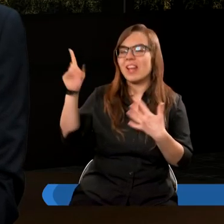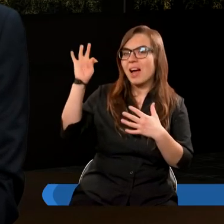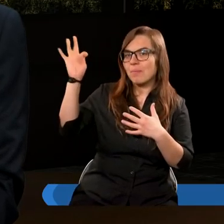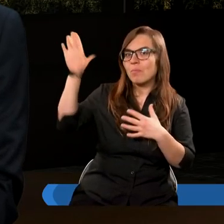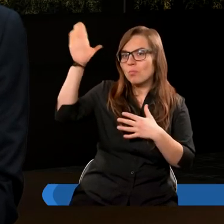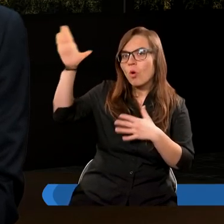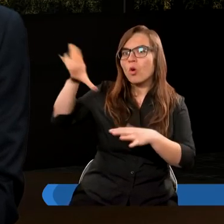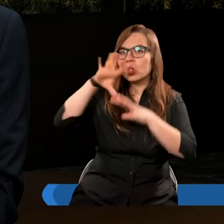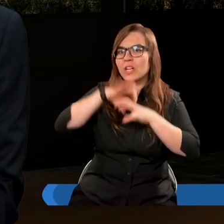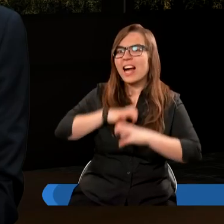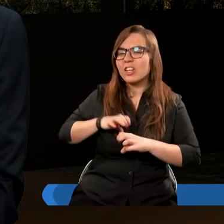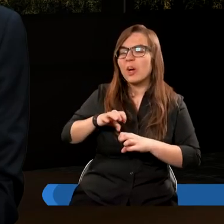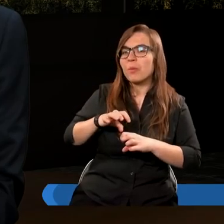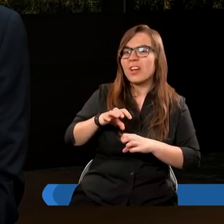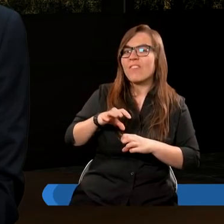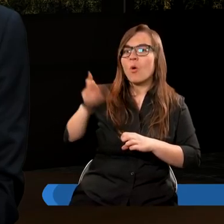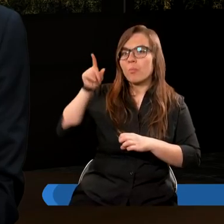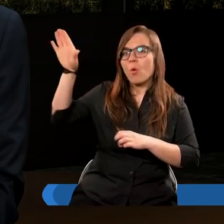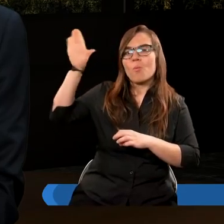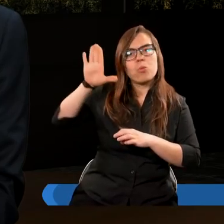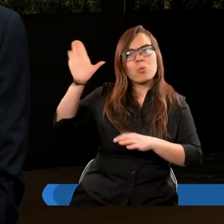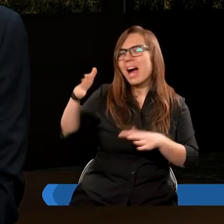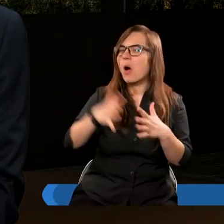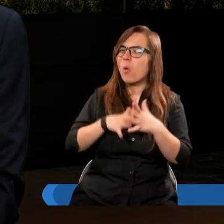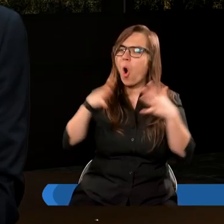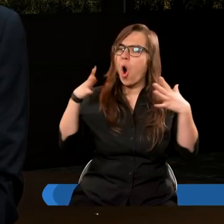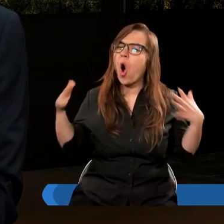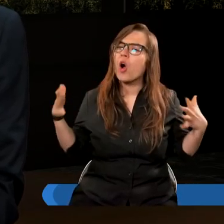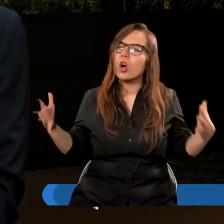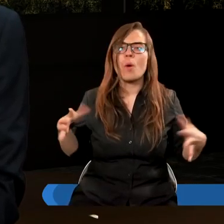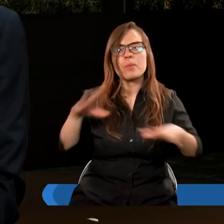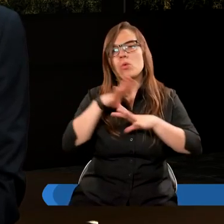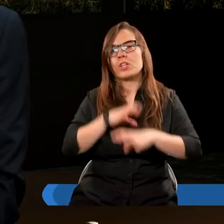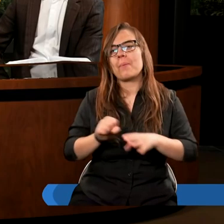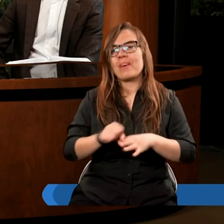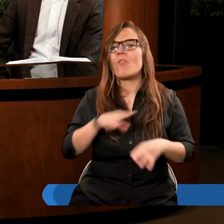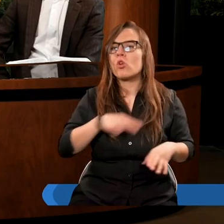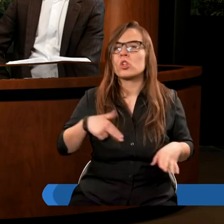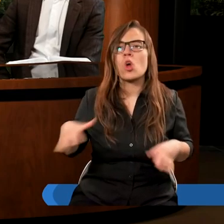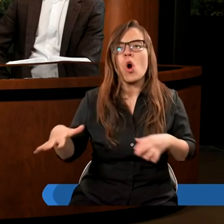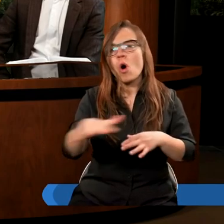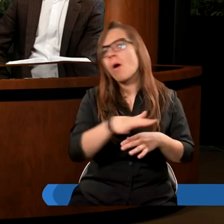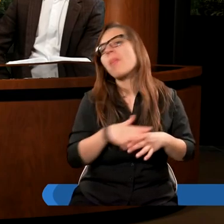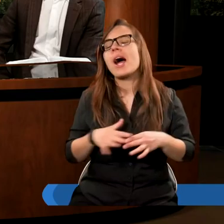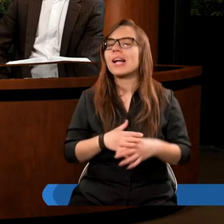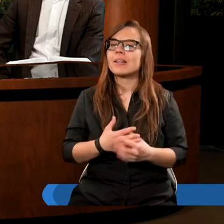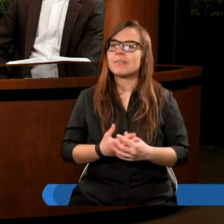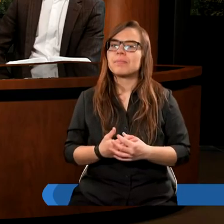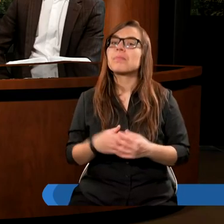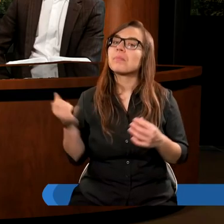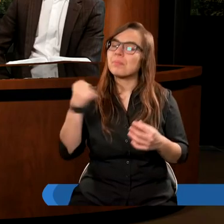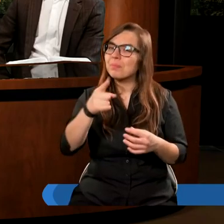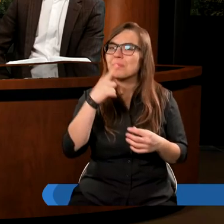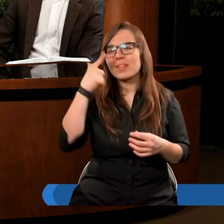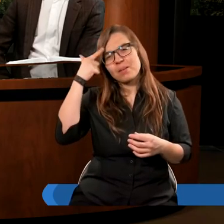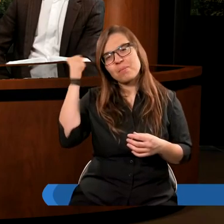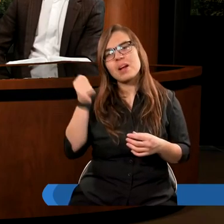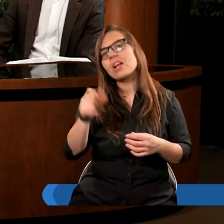ludzi tego świata, tych, którzy jeszcze mają usłyszeć, że On jeszcze nie przychodzi. Tak i należy też pamiętać, że